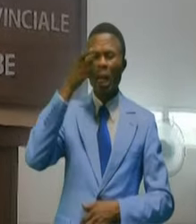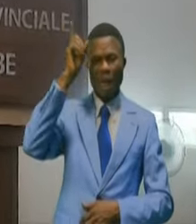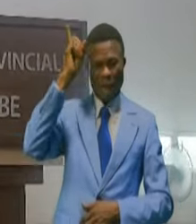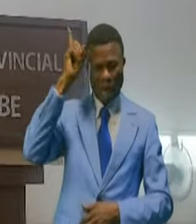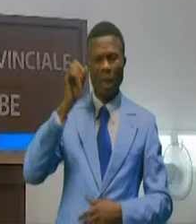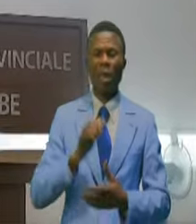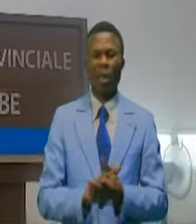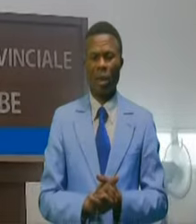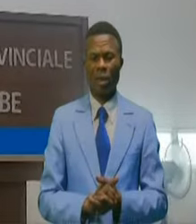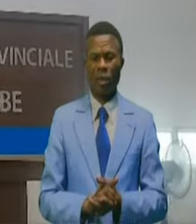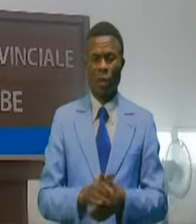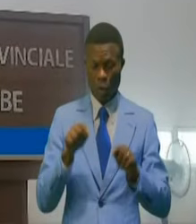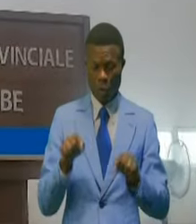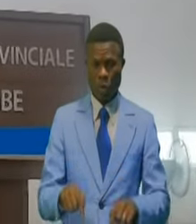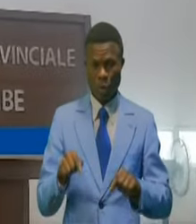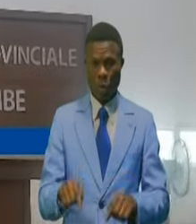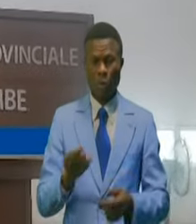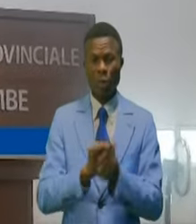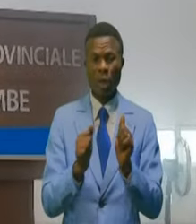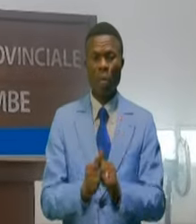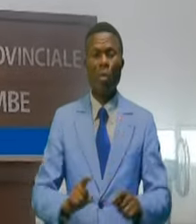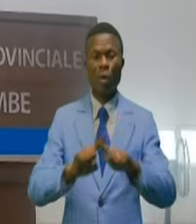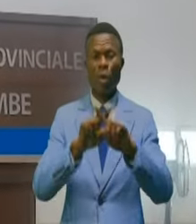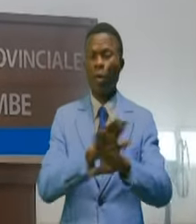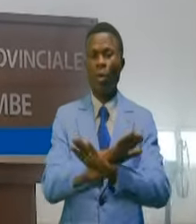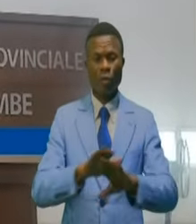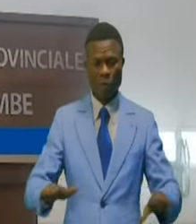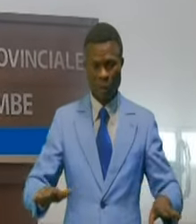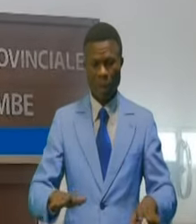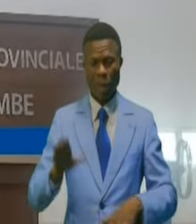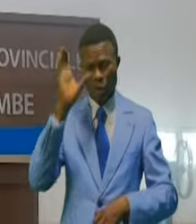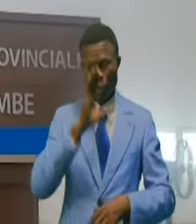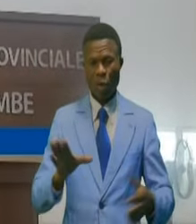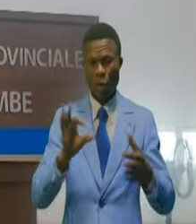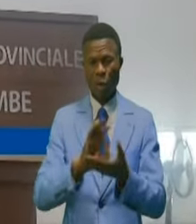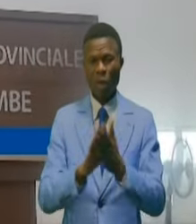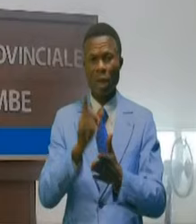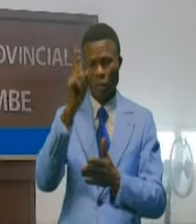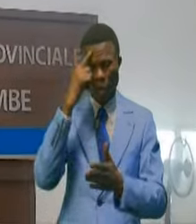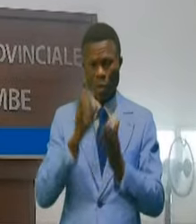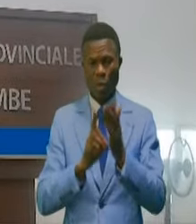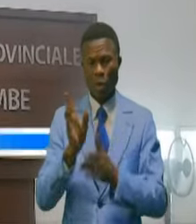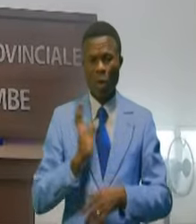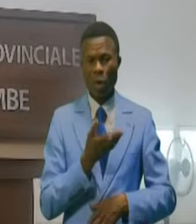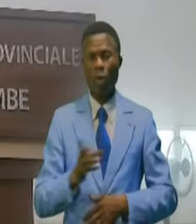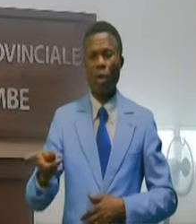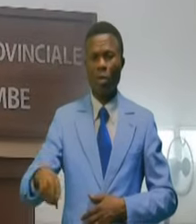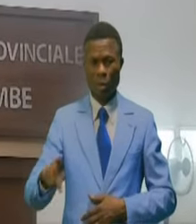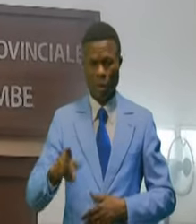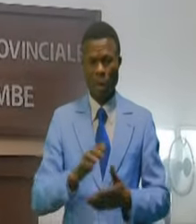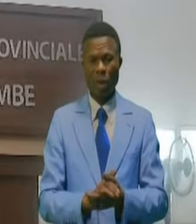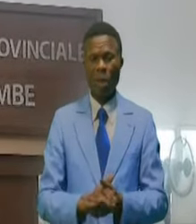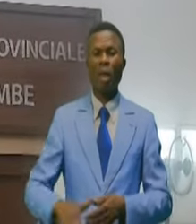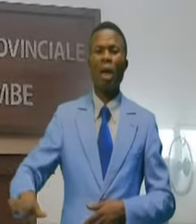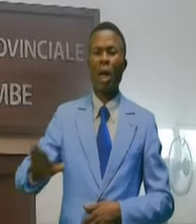population. Aujourd'hui, cette responsabilité vous incombe de pouvoir donner sur le plan